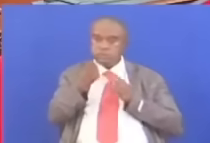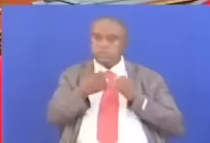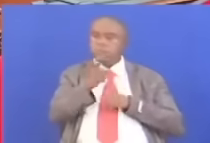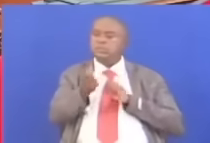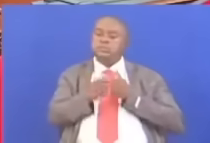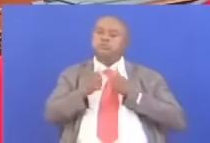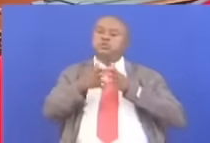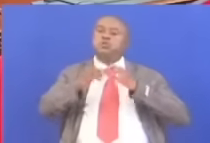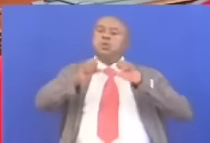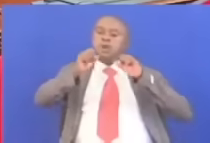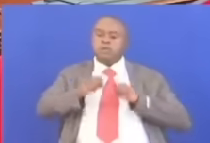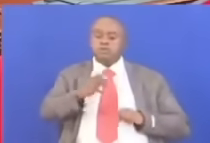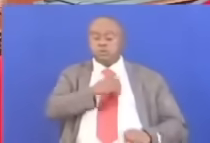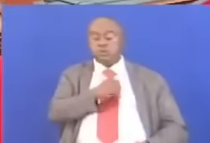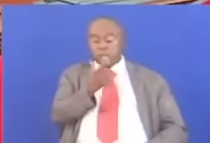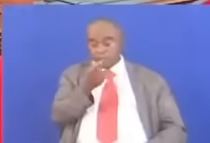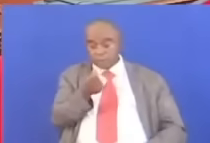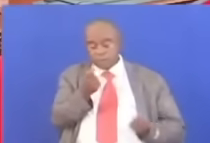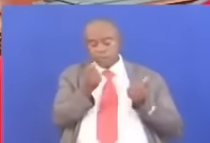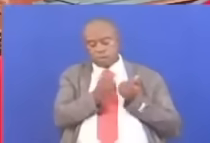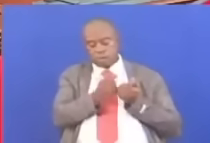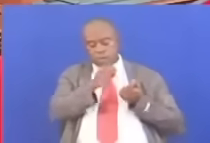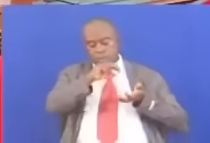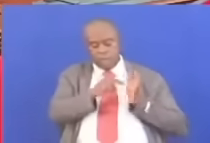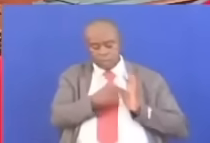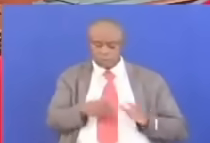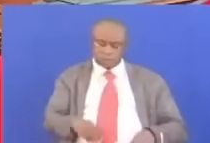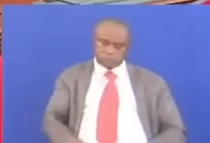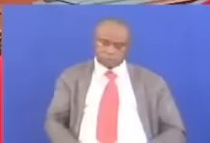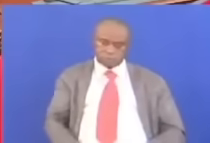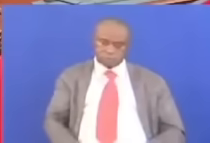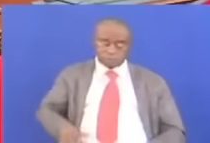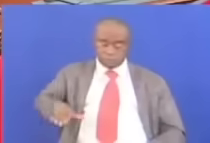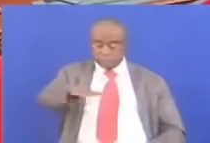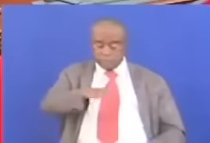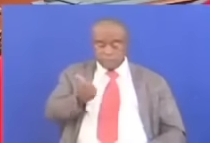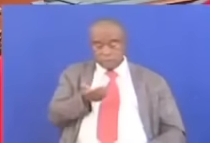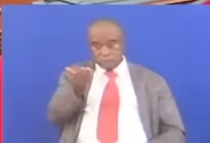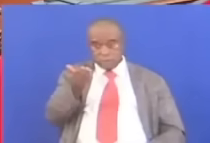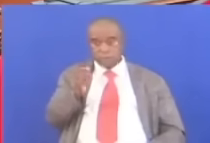tatio kubwa laima wizara ya fedha ije naaka lakini meshi spika ening